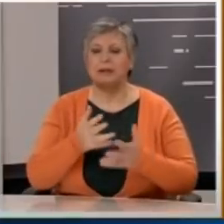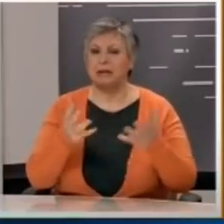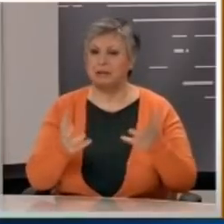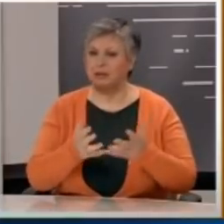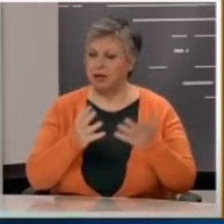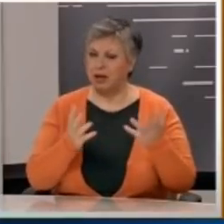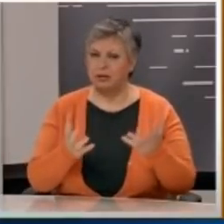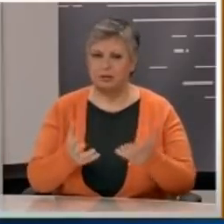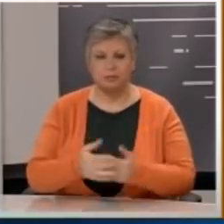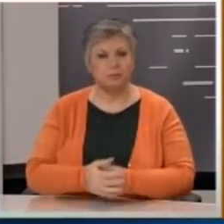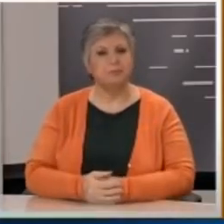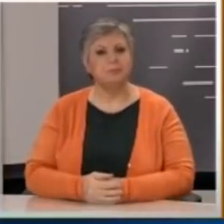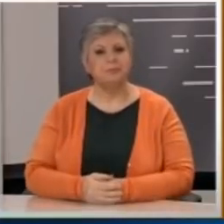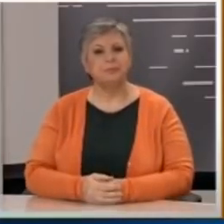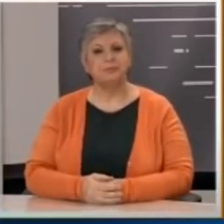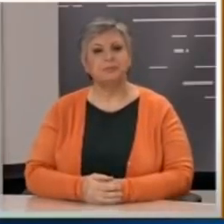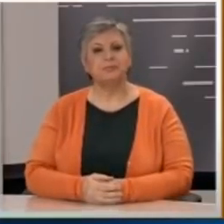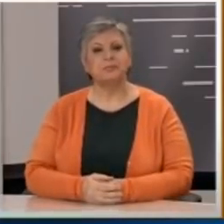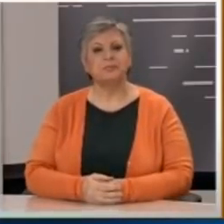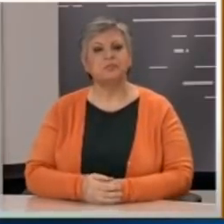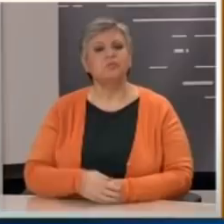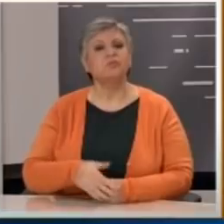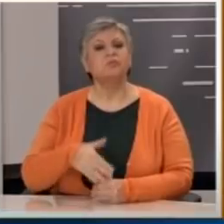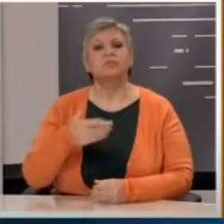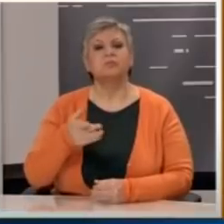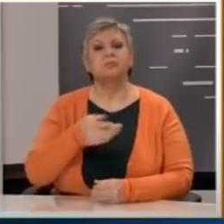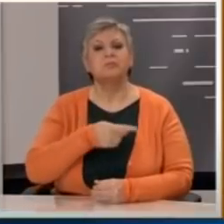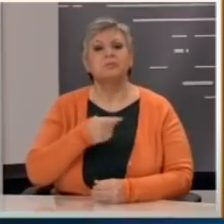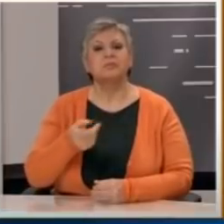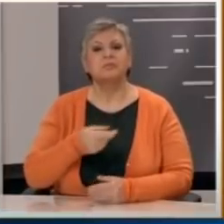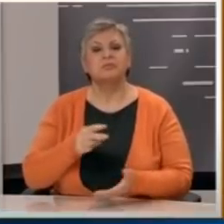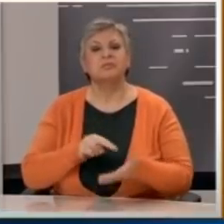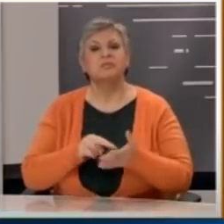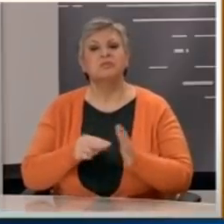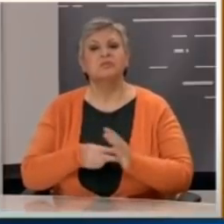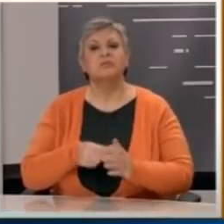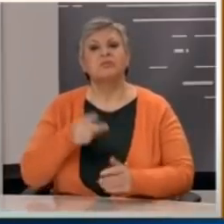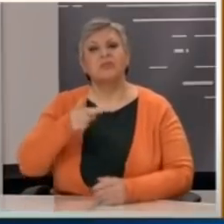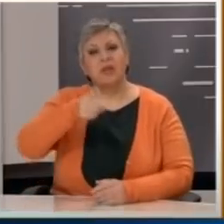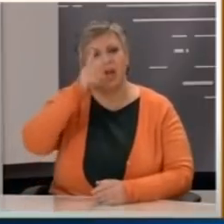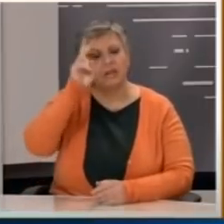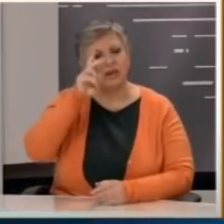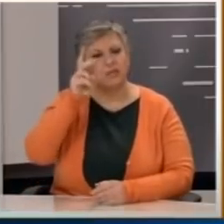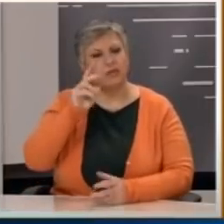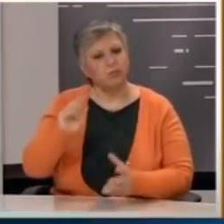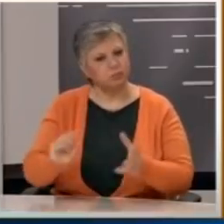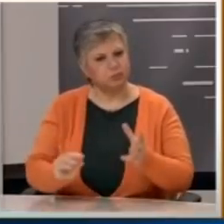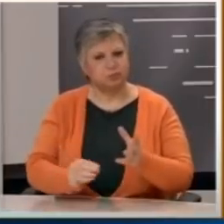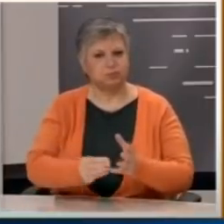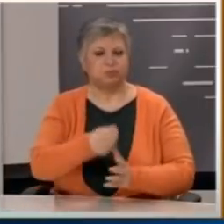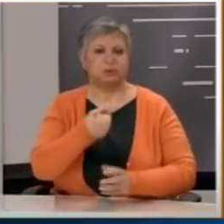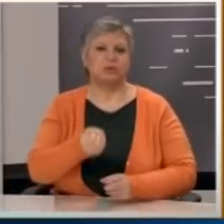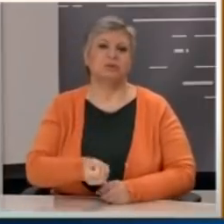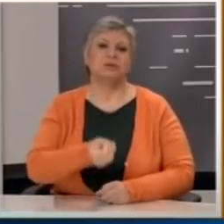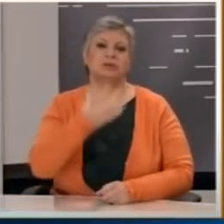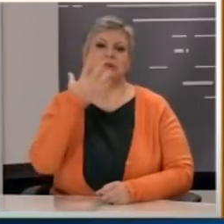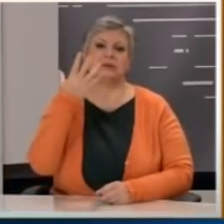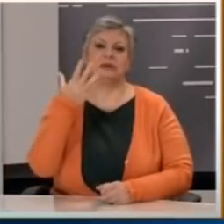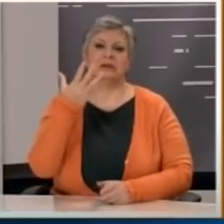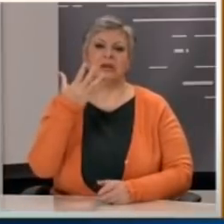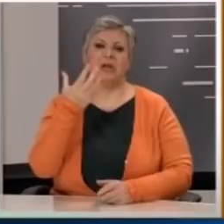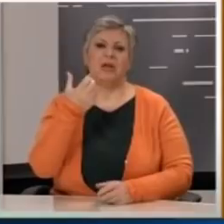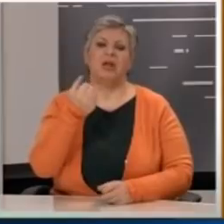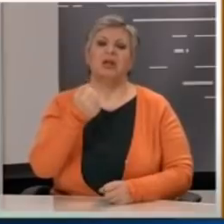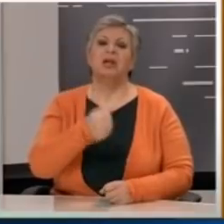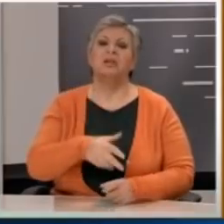και τις αξιοποιήσει. Θα προσέξατε ότι γίνεται στη Γερμανία μία κυβέρνηση. Ενώ υπήρχε